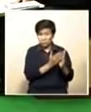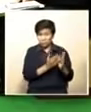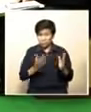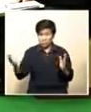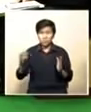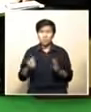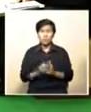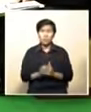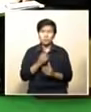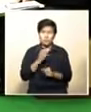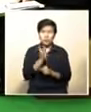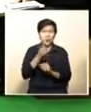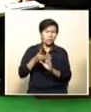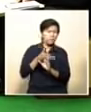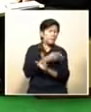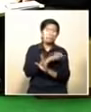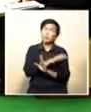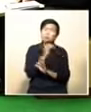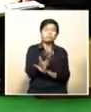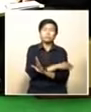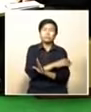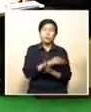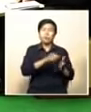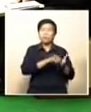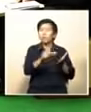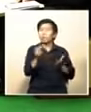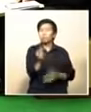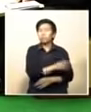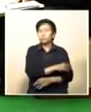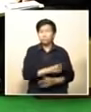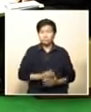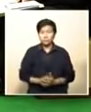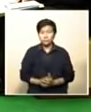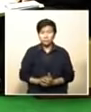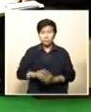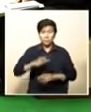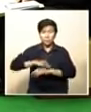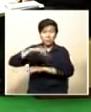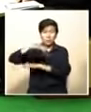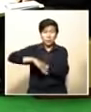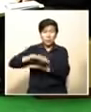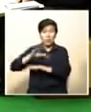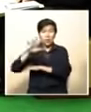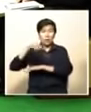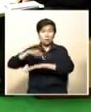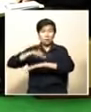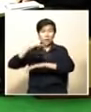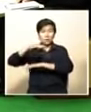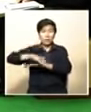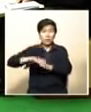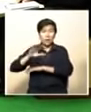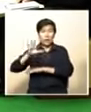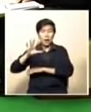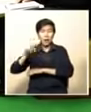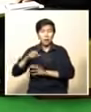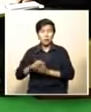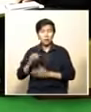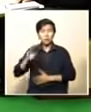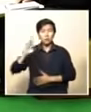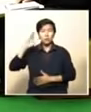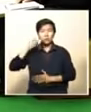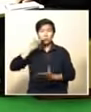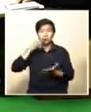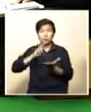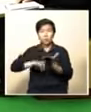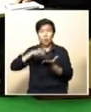เพื่อที่ส่งให้แก่บุคลากรทางการแพทย์ทั่วประเทศโดยทำแผนการจ่